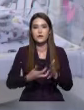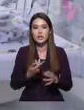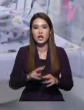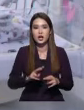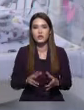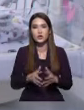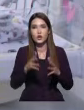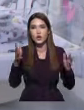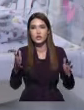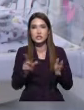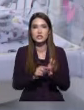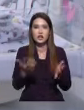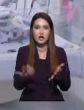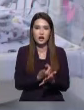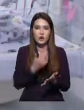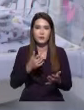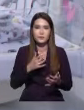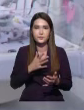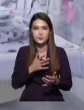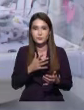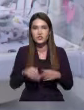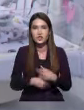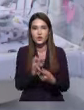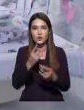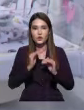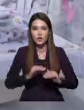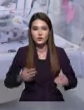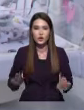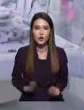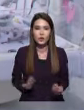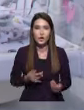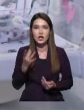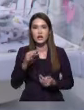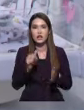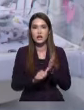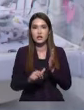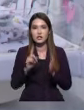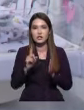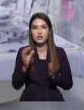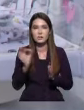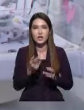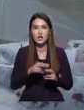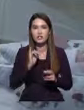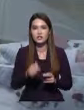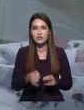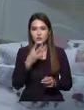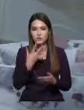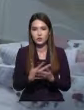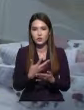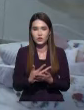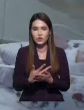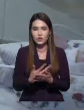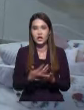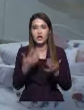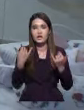дене салмағы болып саналады. Экстремалды шала туған нәрестелердің өмір сүру деңгейі 61%. Бұл нашар көрсеткіш емес. Шақалақтың